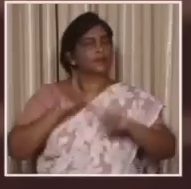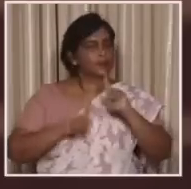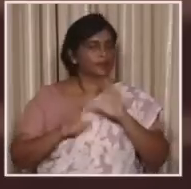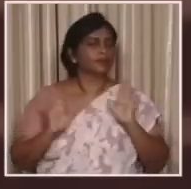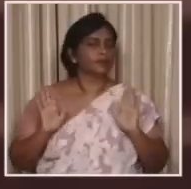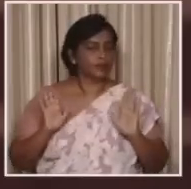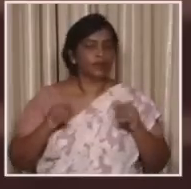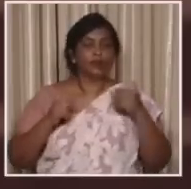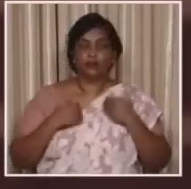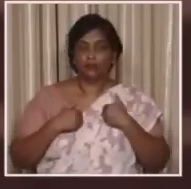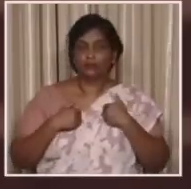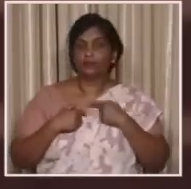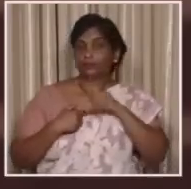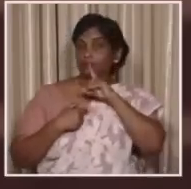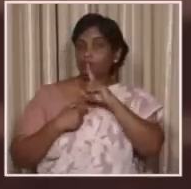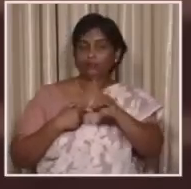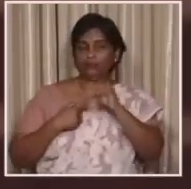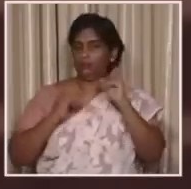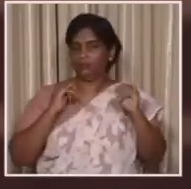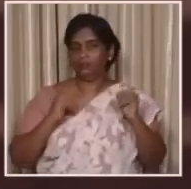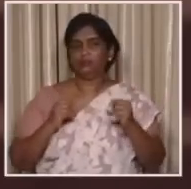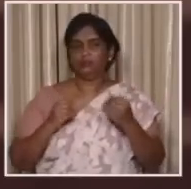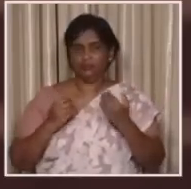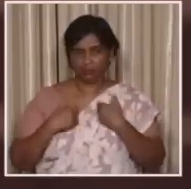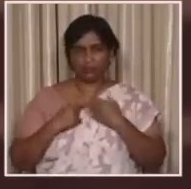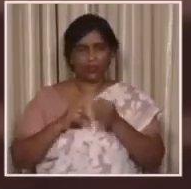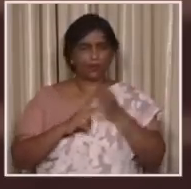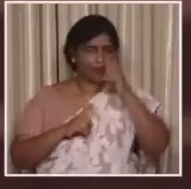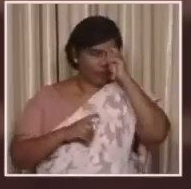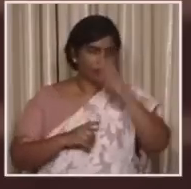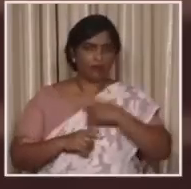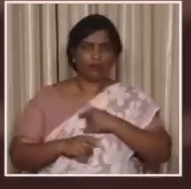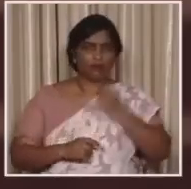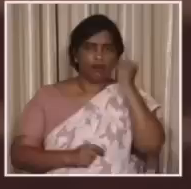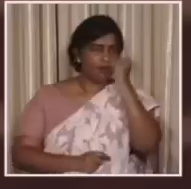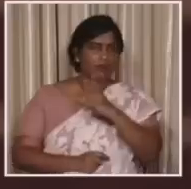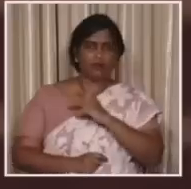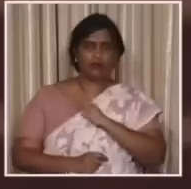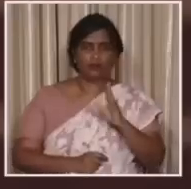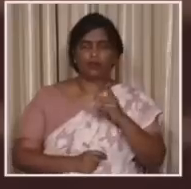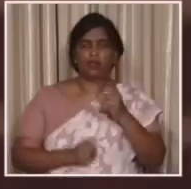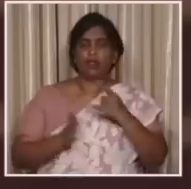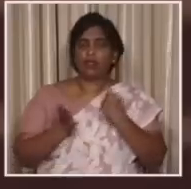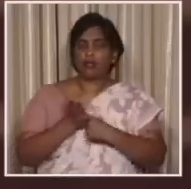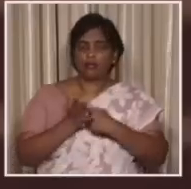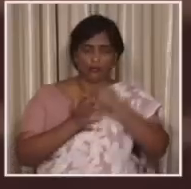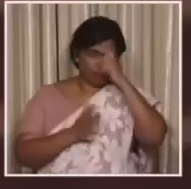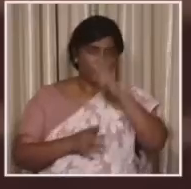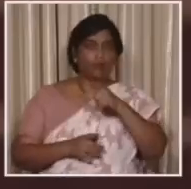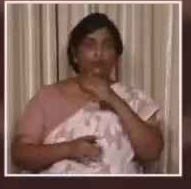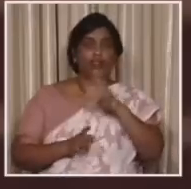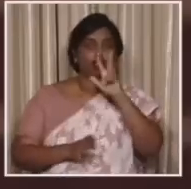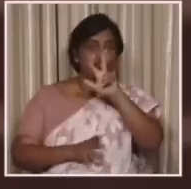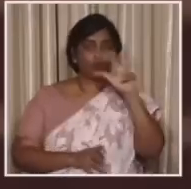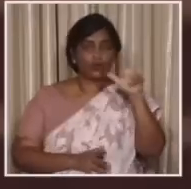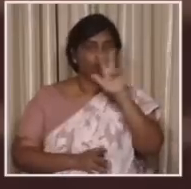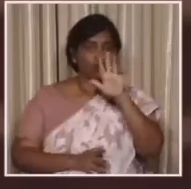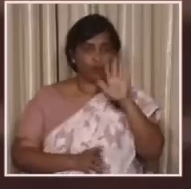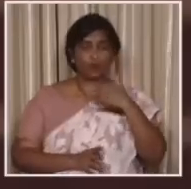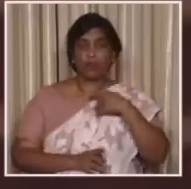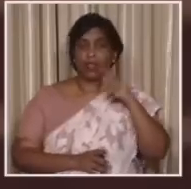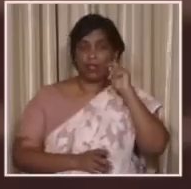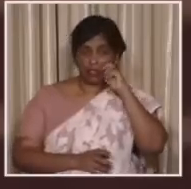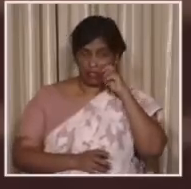දේවල් අපි කාටවත් කියන්න හොඳ නැහැ. මම ඒකයි කිව්වේ ප්‍රේමදාස මහත්තයට. මම කවදාවත් කියන්නේ නැහැ. රංජන් විජේරත්න ඔබතුමා 88 89 කාලේ මගේ